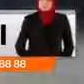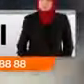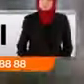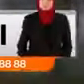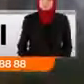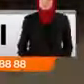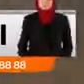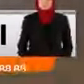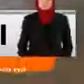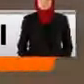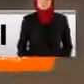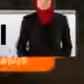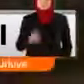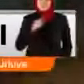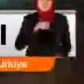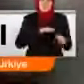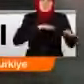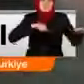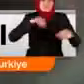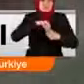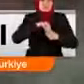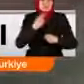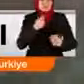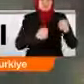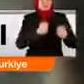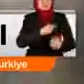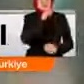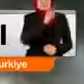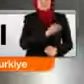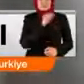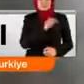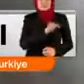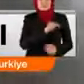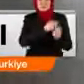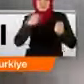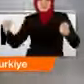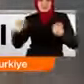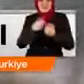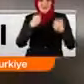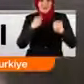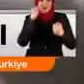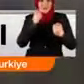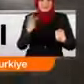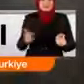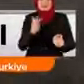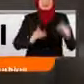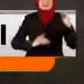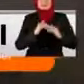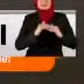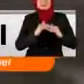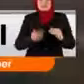e Okul oyun içindeki bir sürücüde panelvanların hız sınırını aştı kontrolden çıkıp